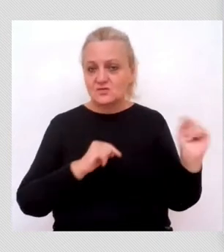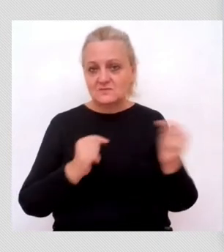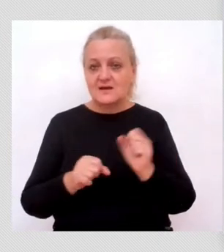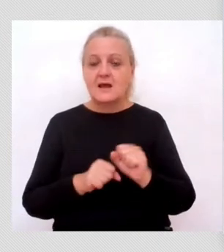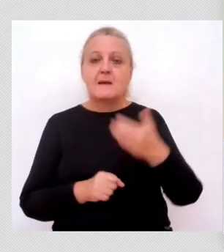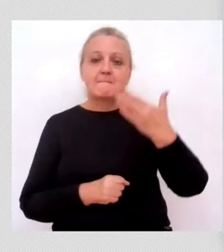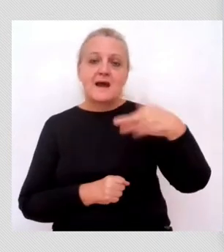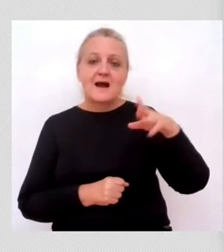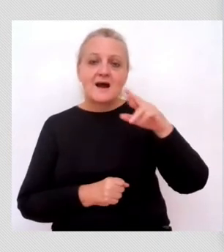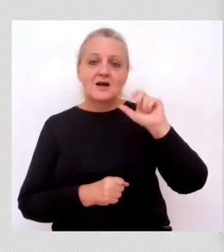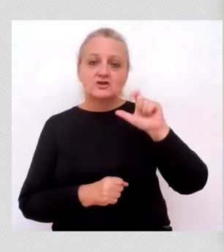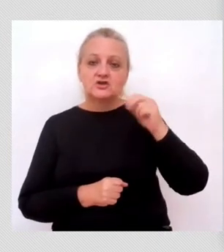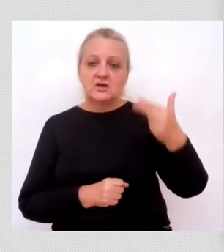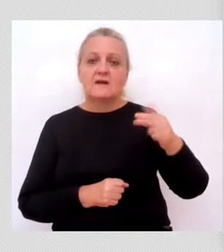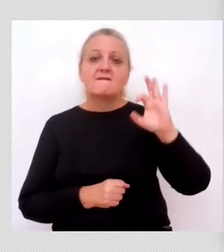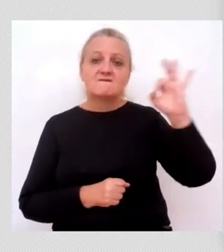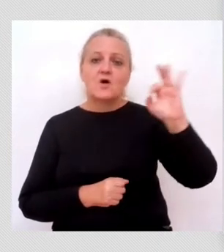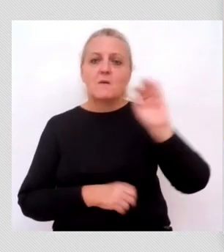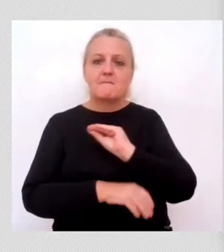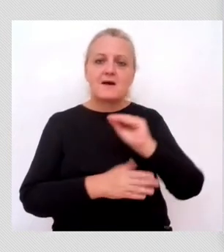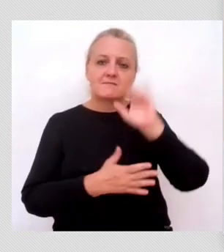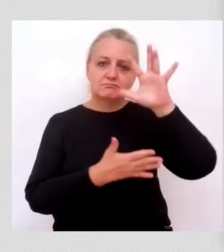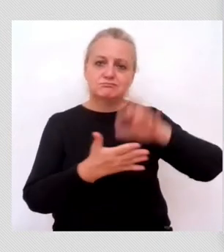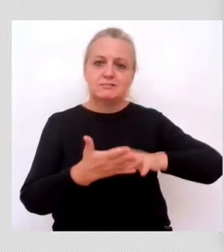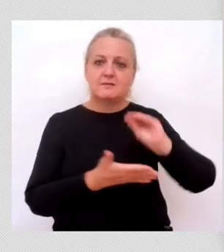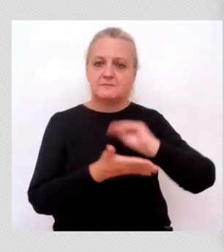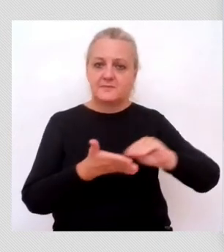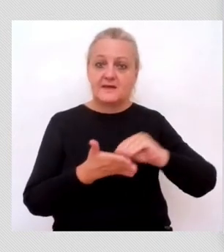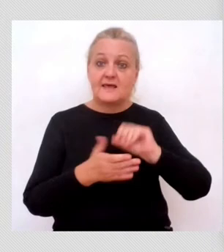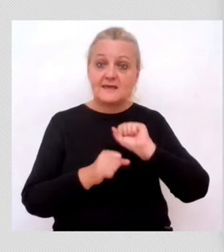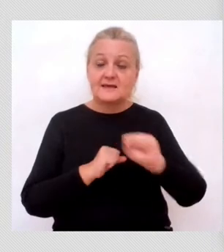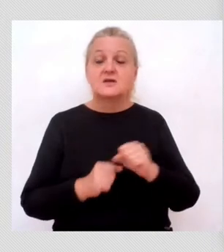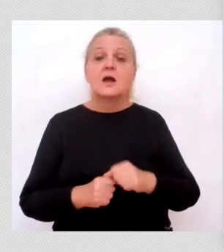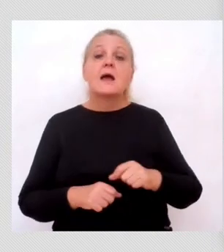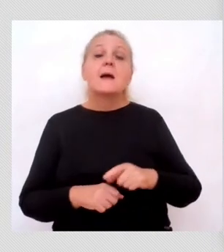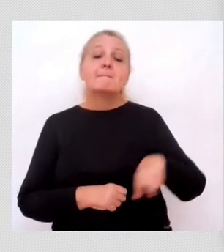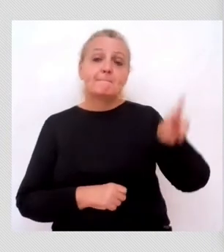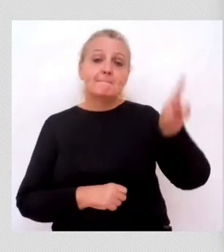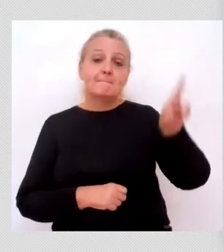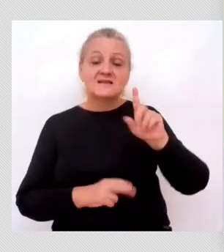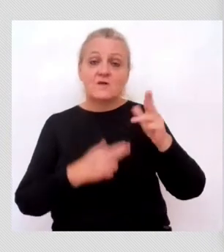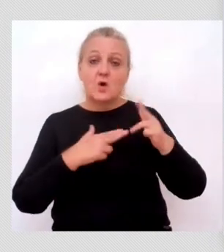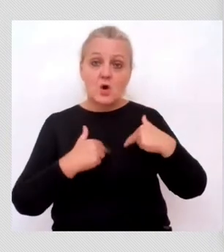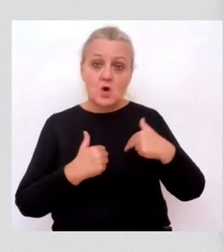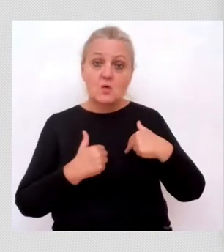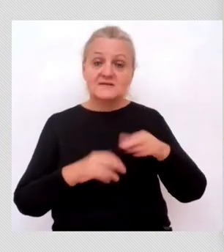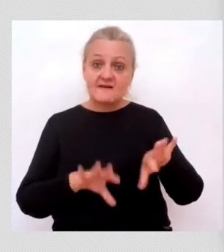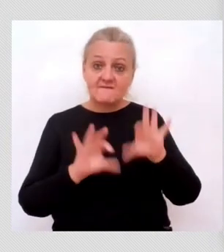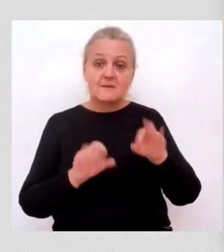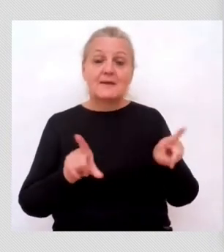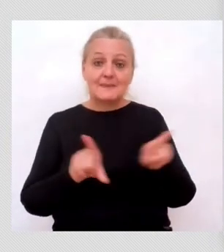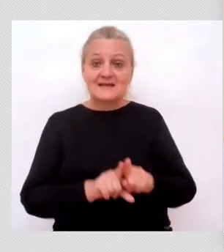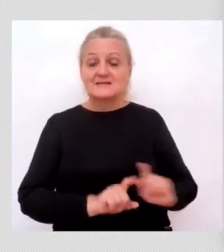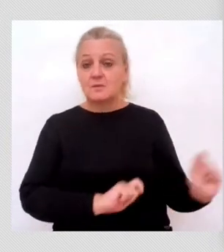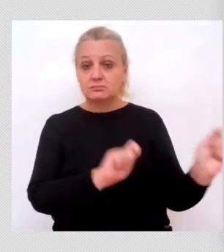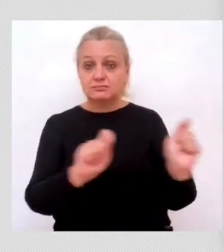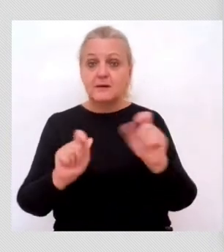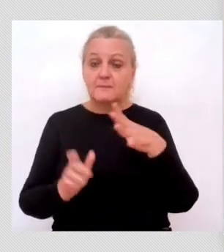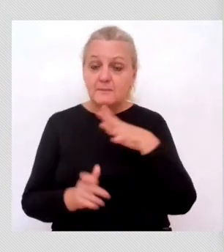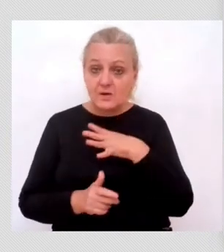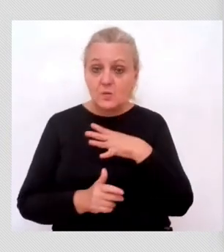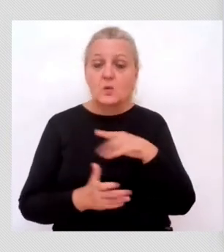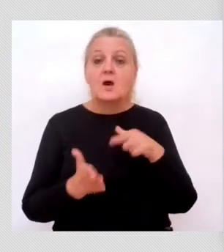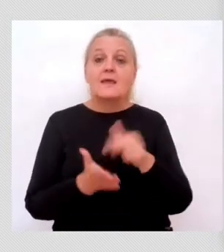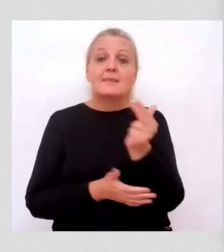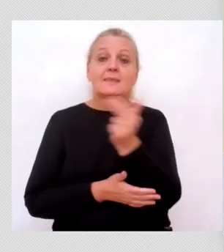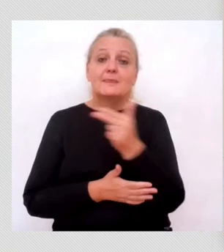w swoim szerokim materiale również wspominał, Państwowa Komisja Wyborcza również w ostatnich latach zwracała uwagę chociażby właśnie na